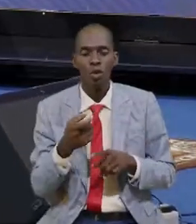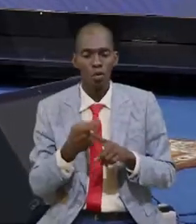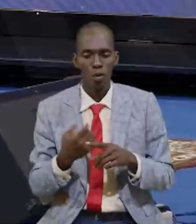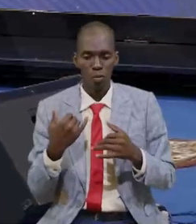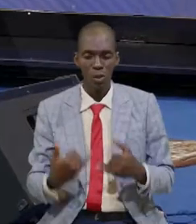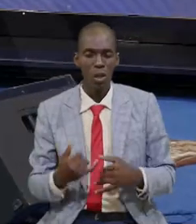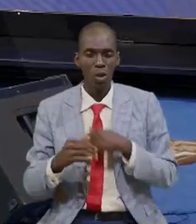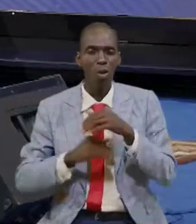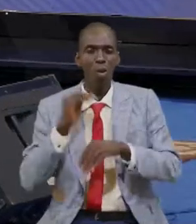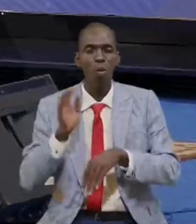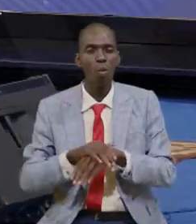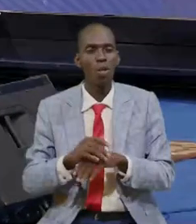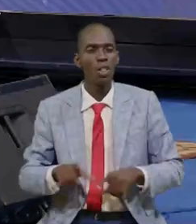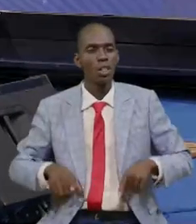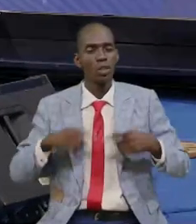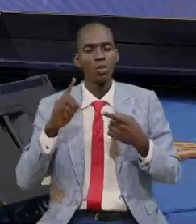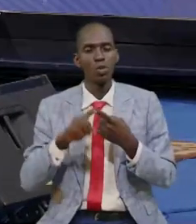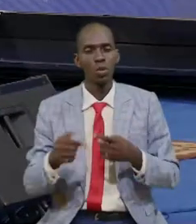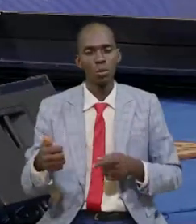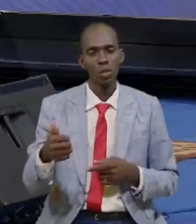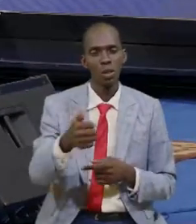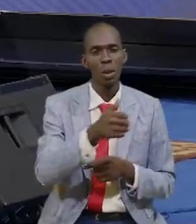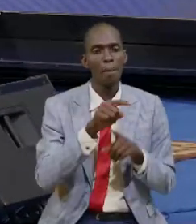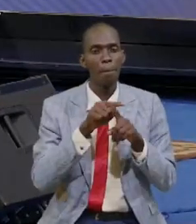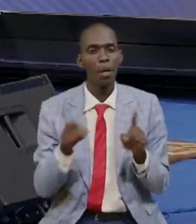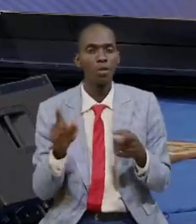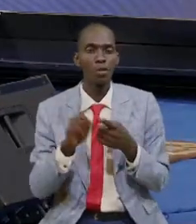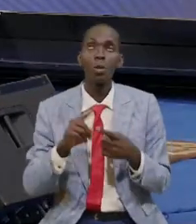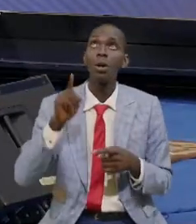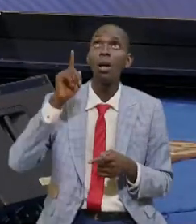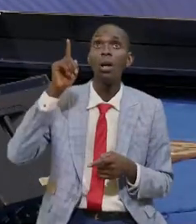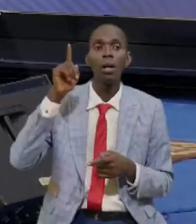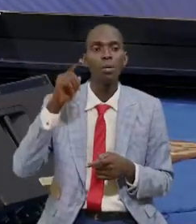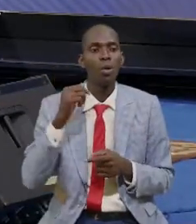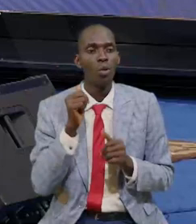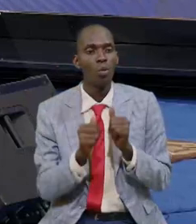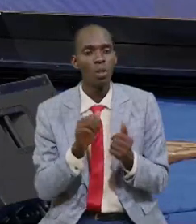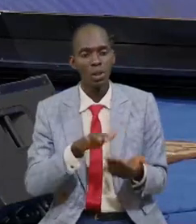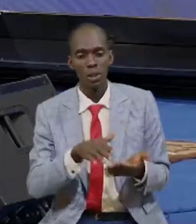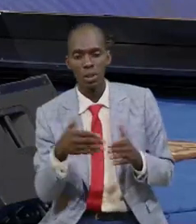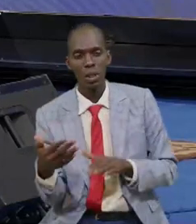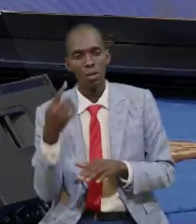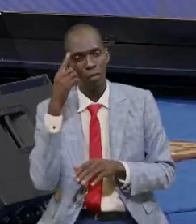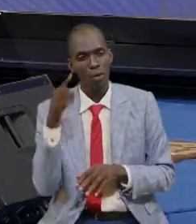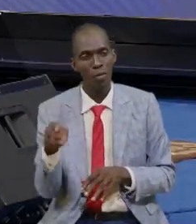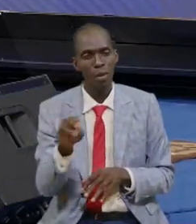vivent plus pour eux-mêmes, mais pour celui qui est mort